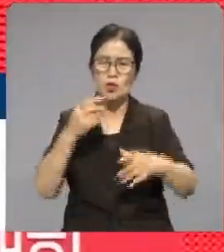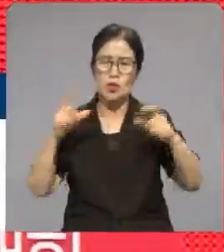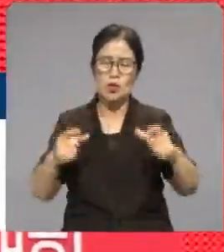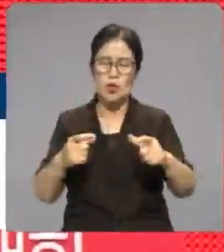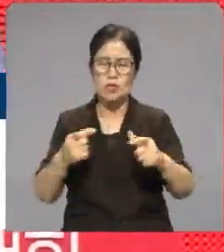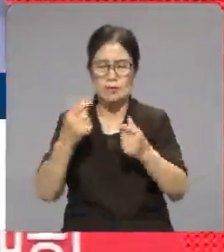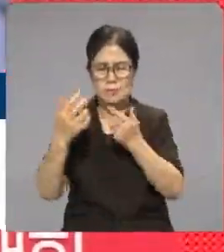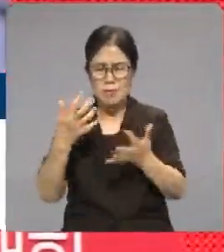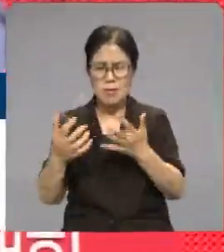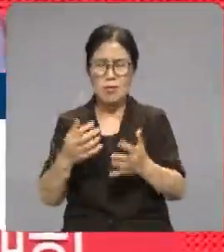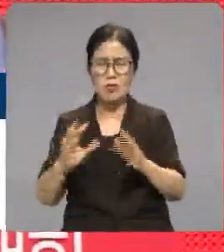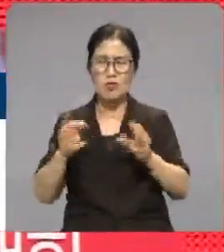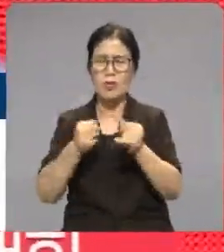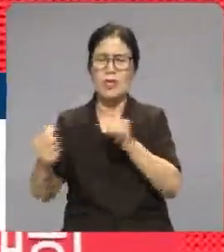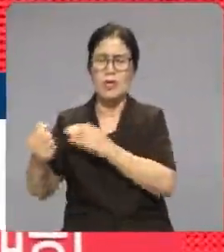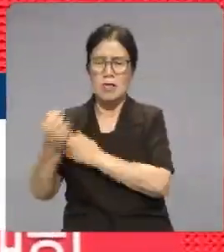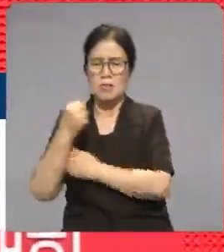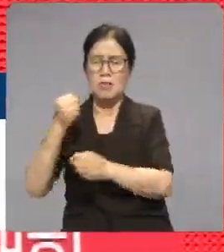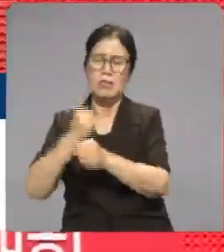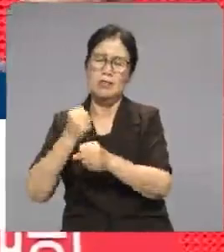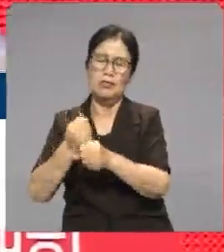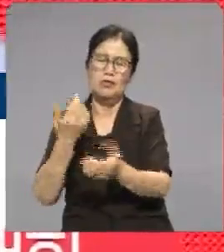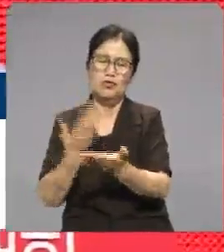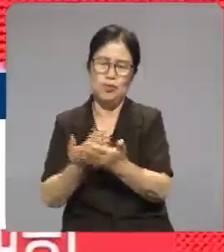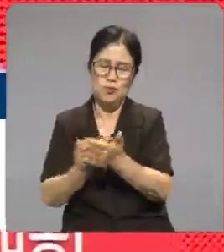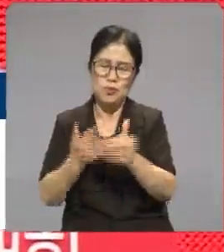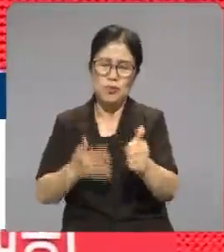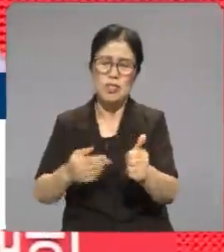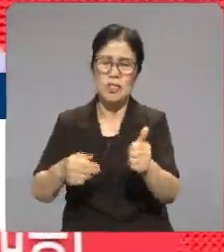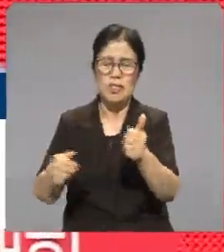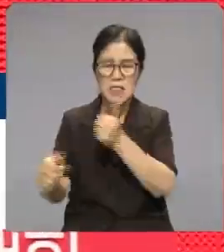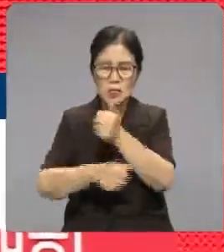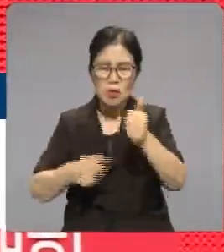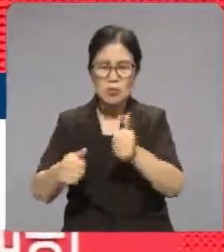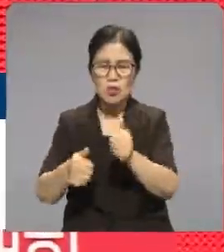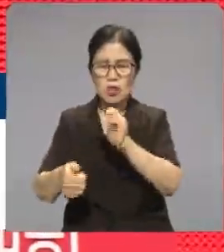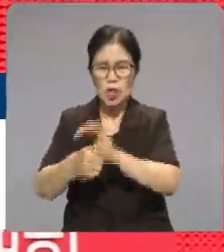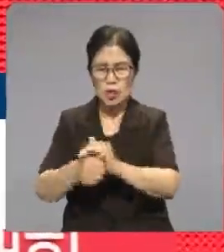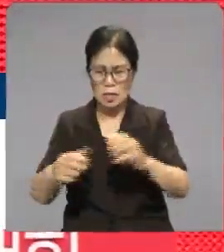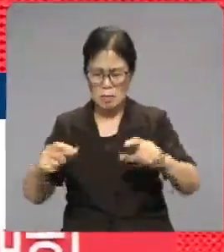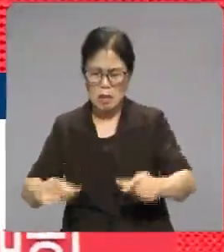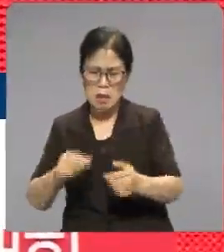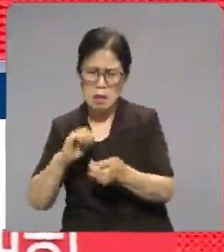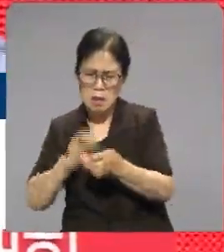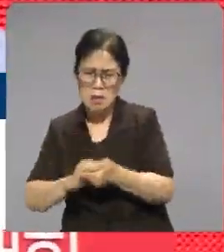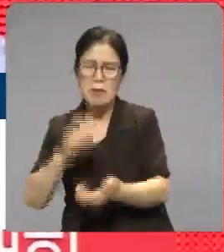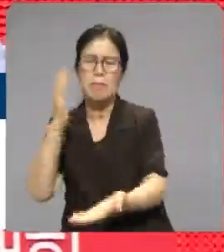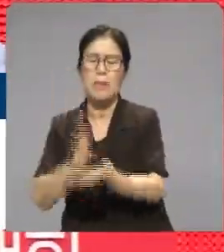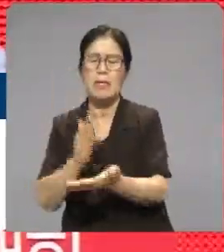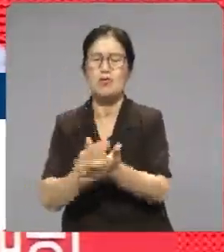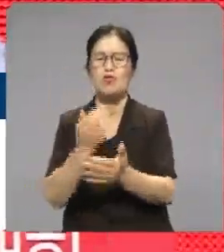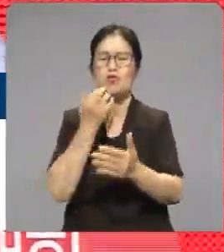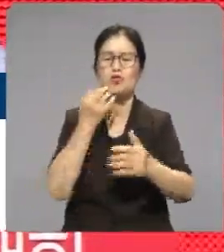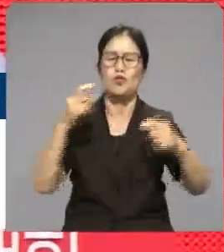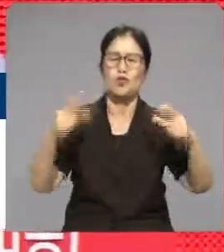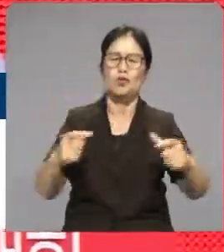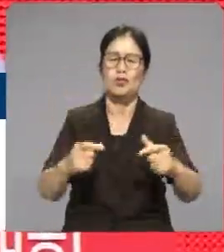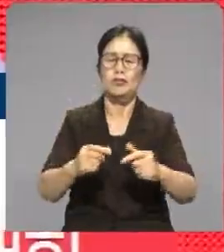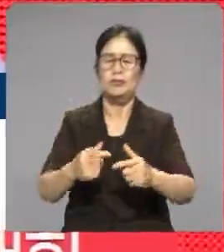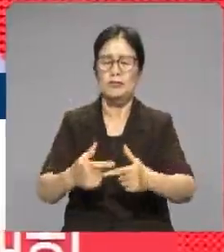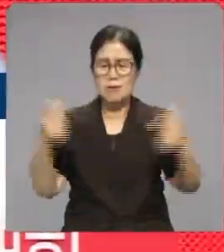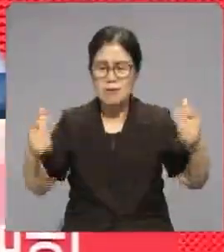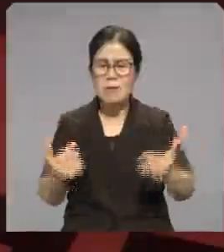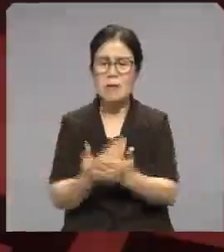각광받는 국민의힘을 만들어 주십시오. 당 지도부를 영남에 국한시키지 말고 수도권으로 진격하게